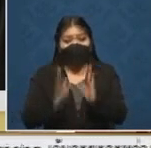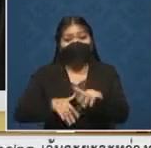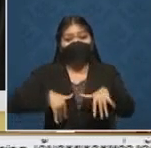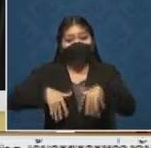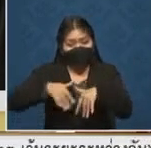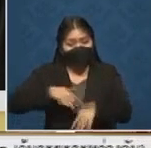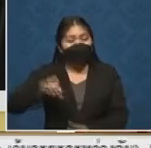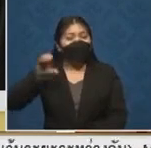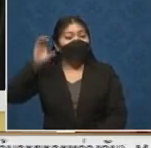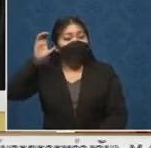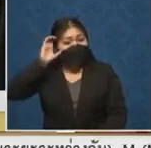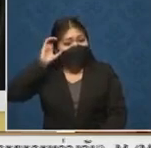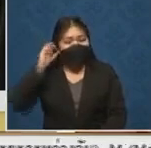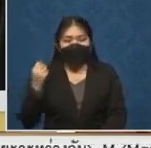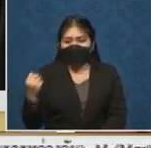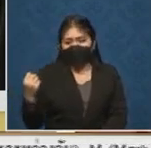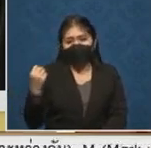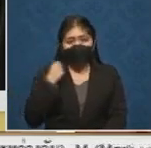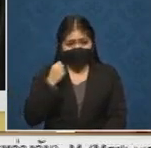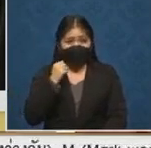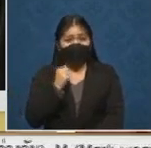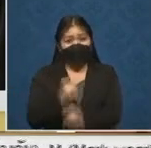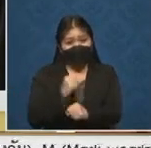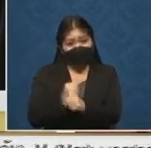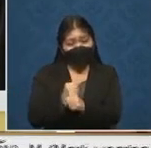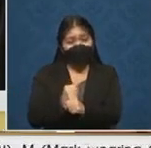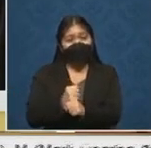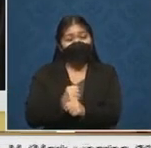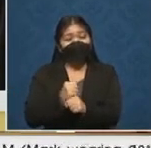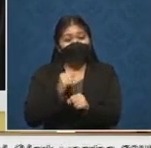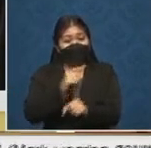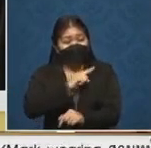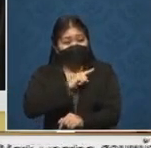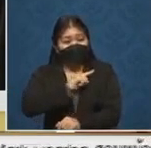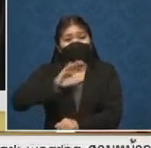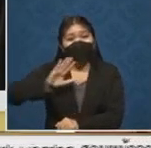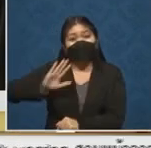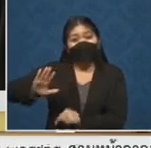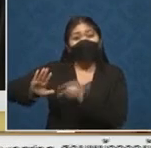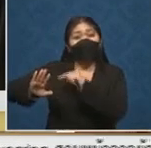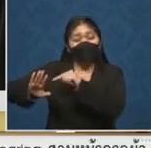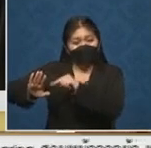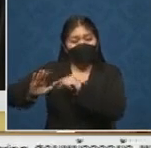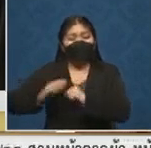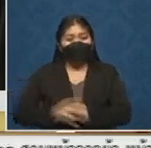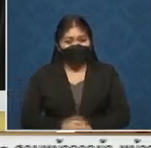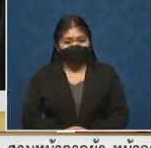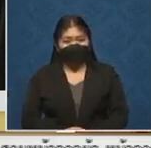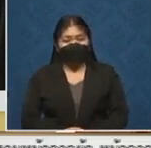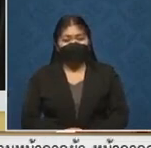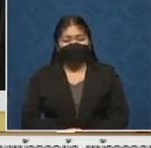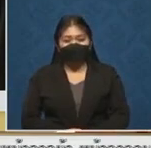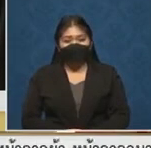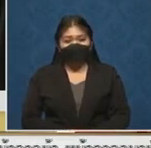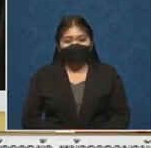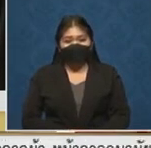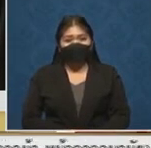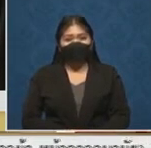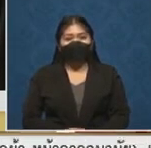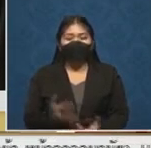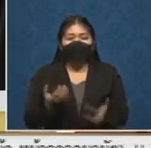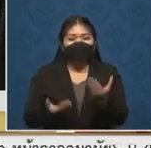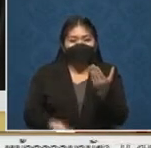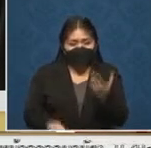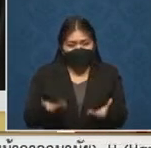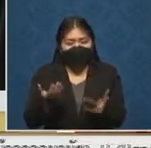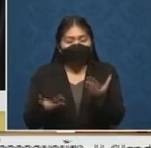ที่สามรู้ถูกกล่าวหานะก็ใช้โอกาสนี้เอามาซัดนะหลายคนลุกขึ้นอภิปรายวิโรจน์ลักษณะอดีศรนะ